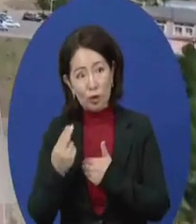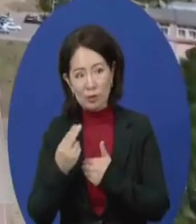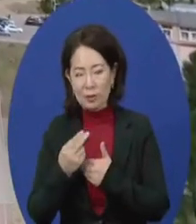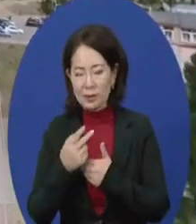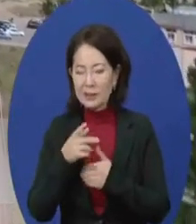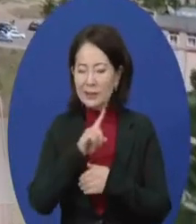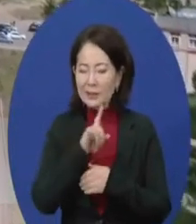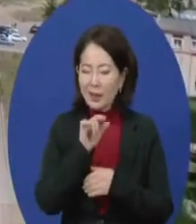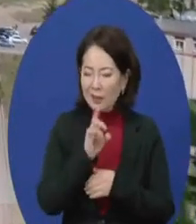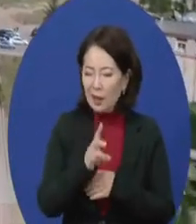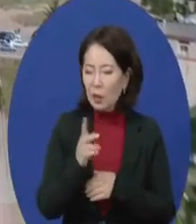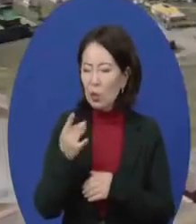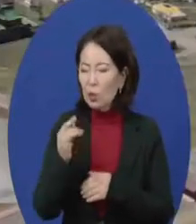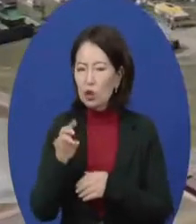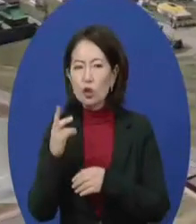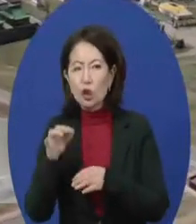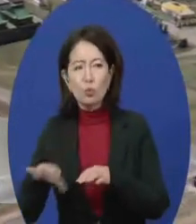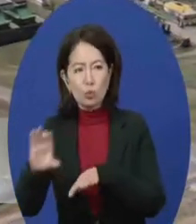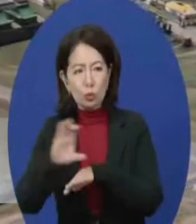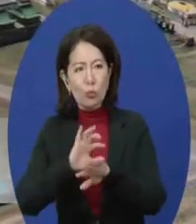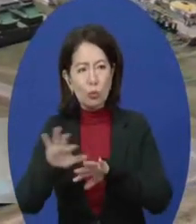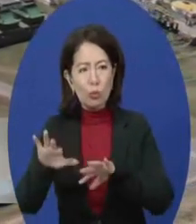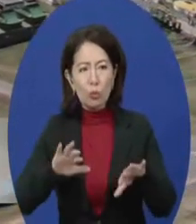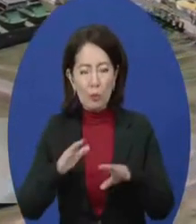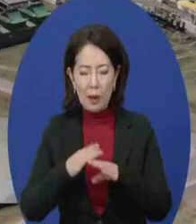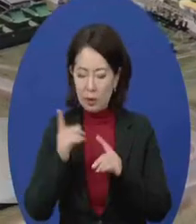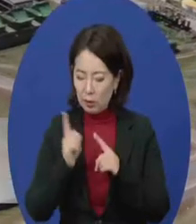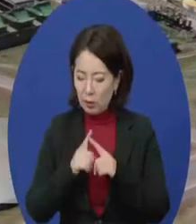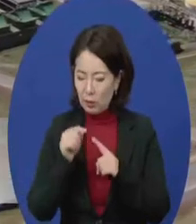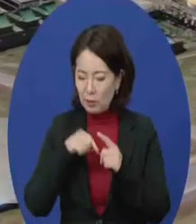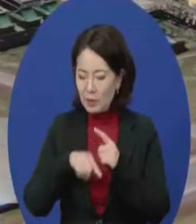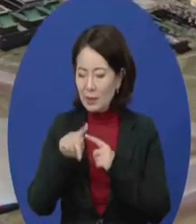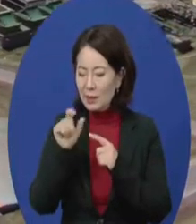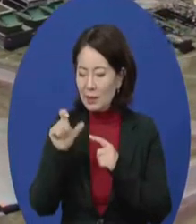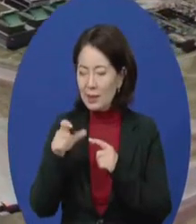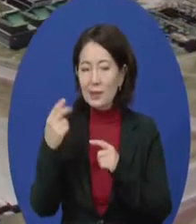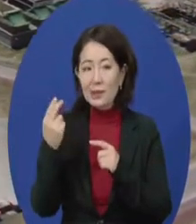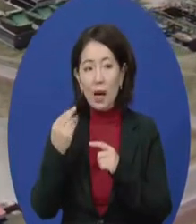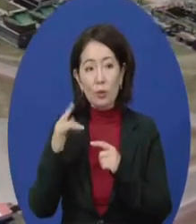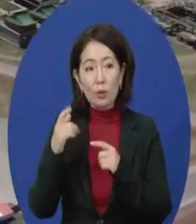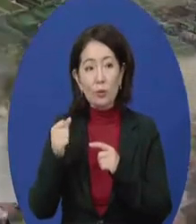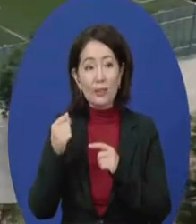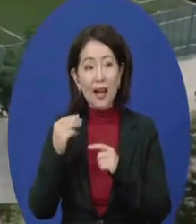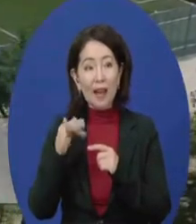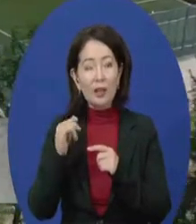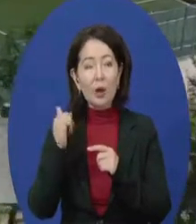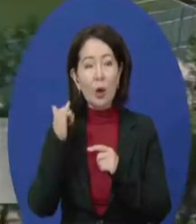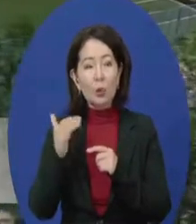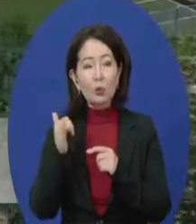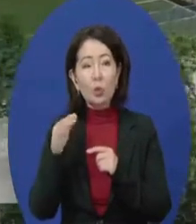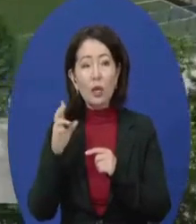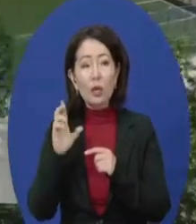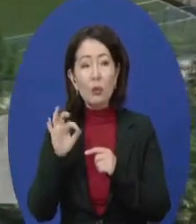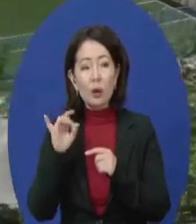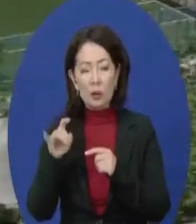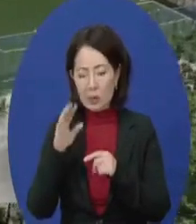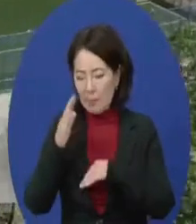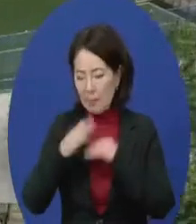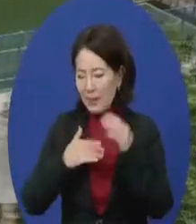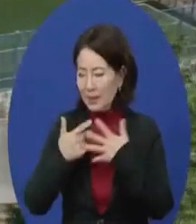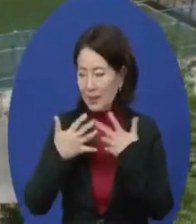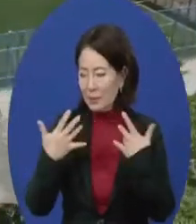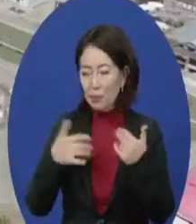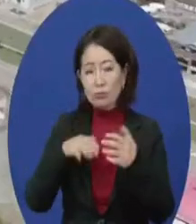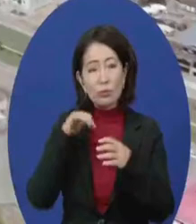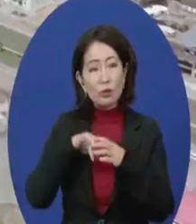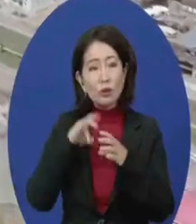шатдаг занар хүлрийн нөөц бараг бүх суманд бий. Мөн төмөр, зэс, хар цагаан тулга, цагаан гантик, усан болон утаат болор барилгын үнэт